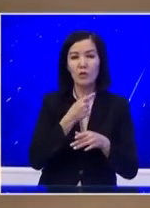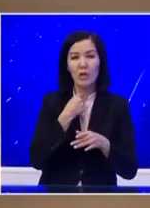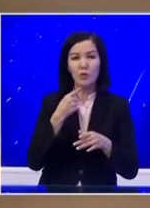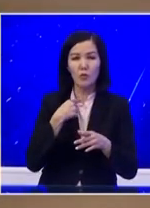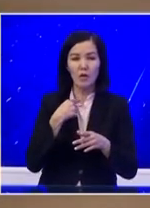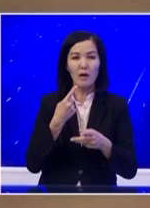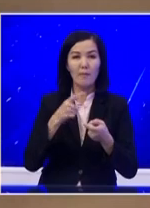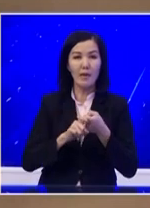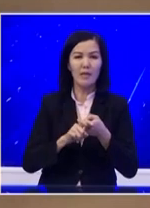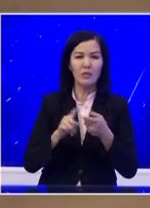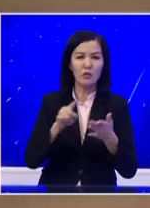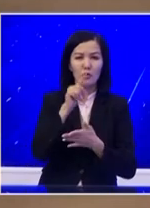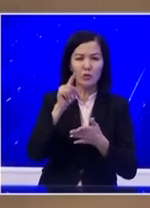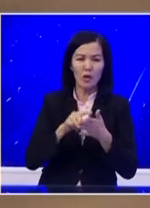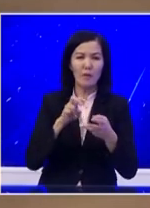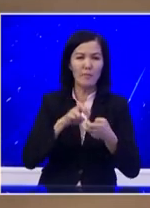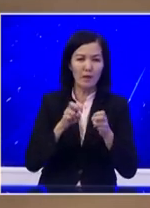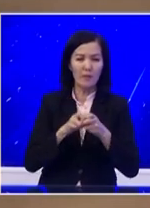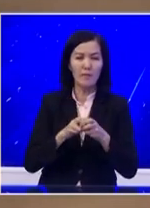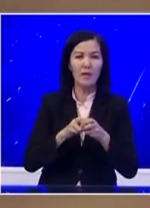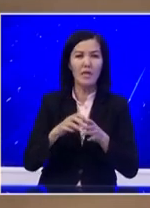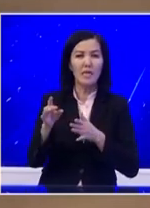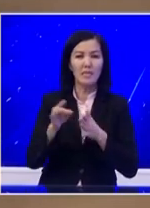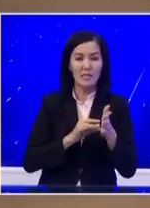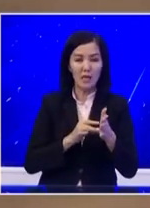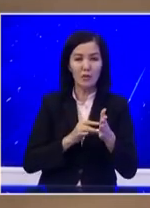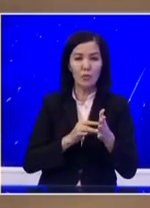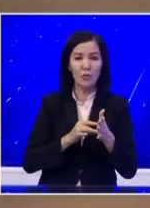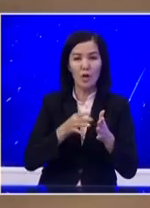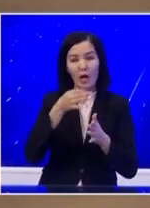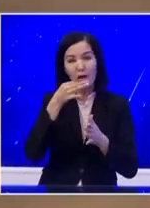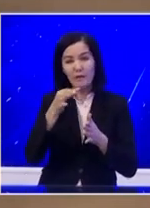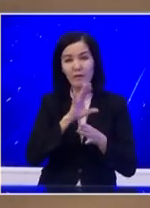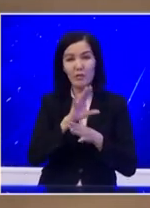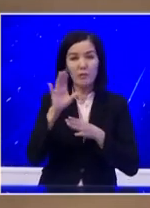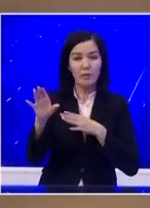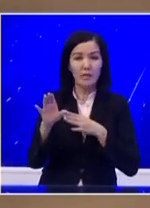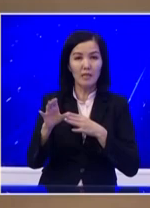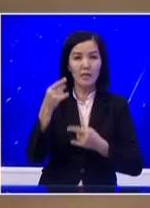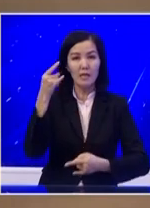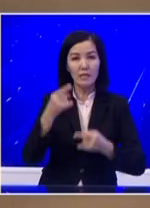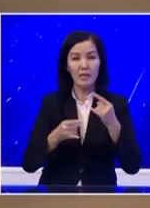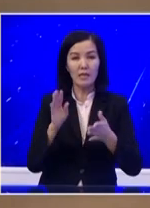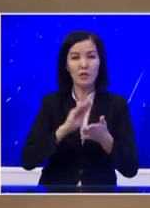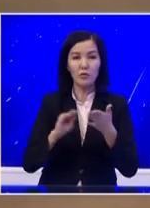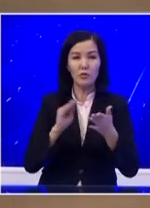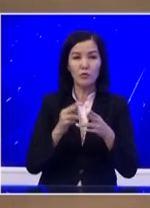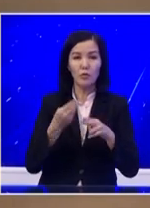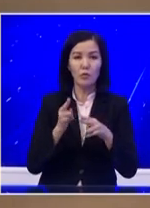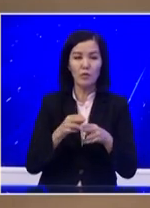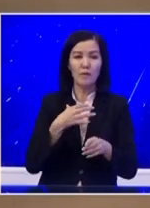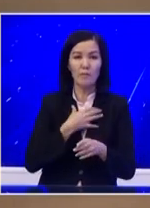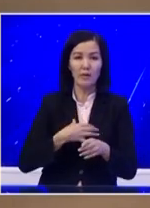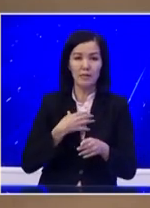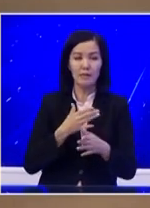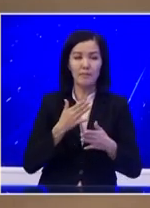туындаған кез келген мәселеге жылдам ақпарат беріп отырады. Бұл өз кезегінде телеарна тілшілері үшін өте маңызды.